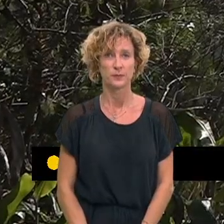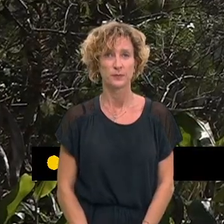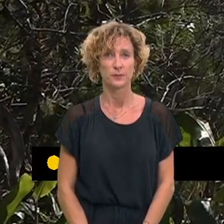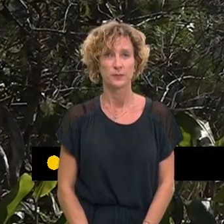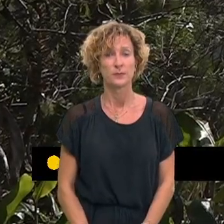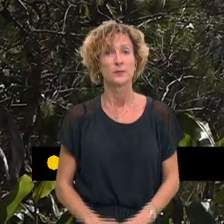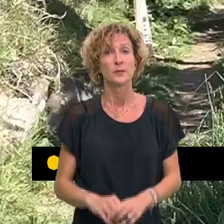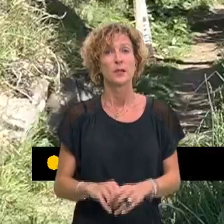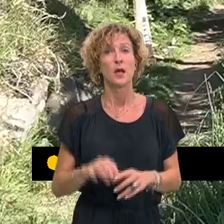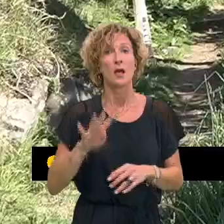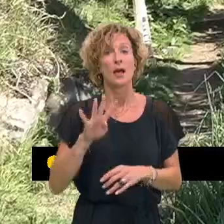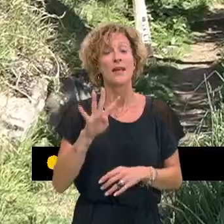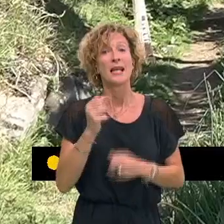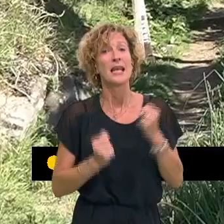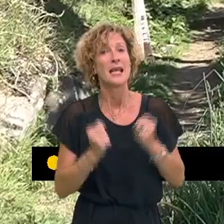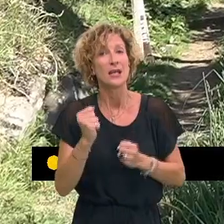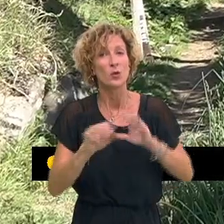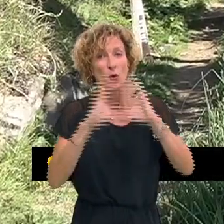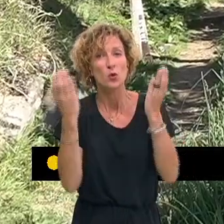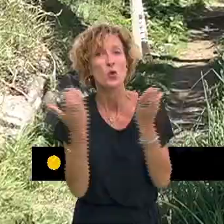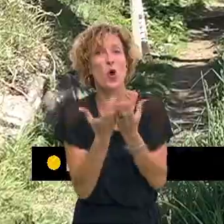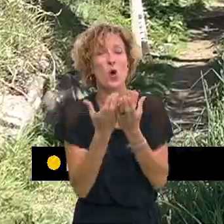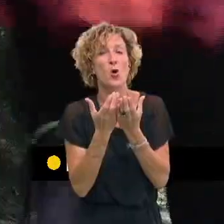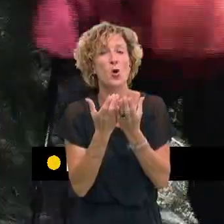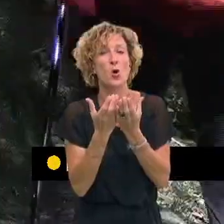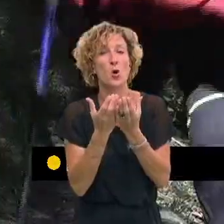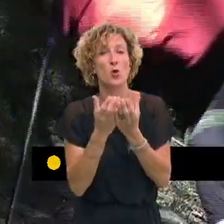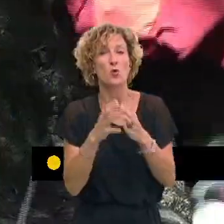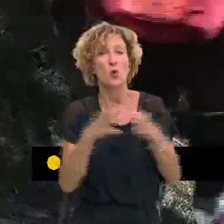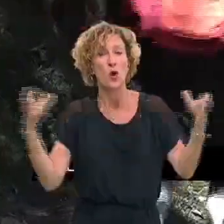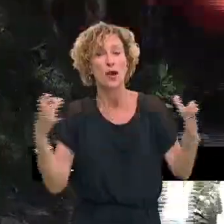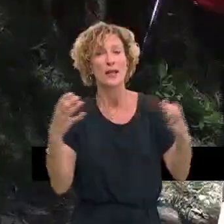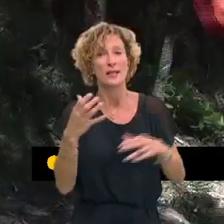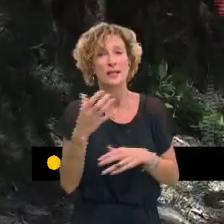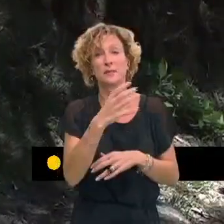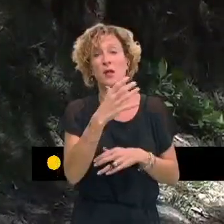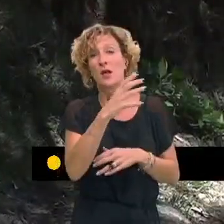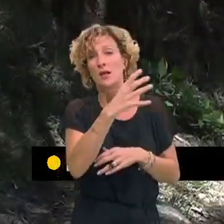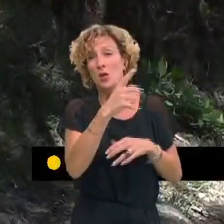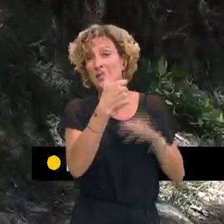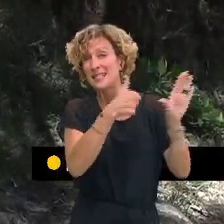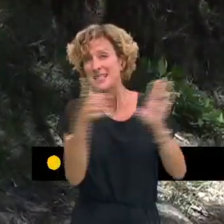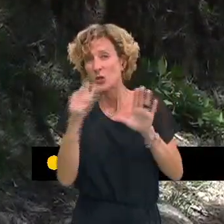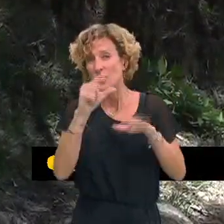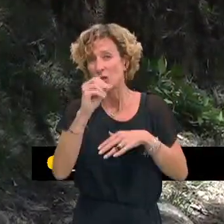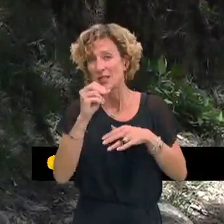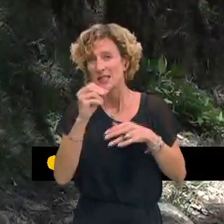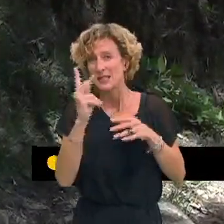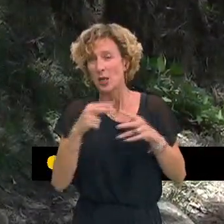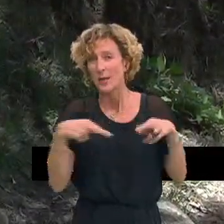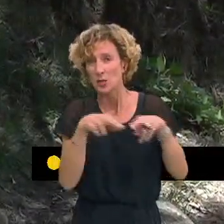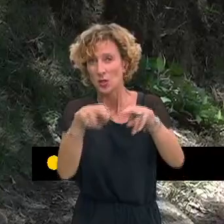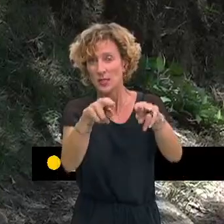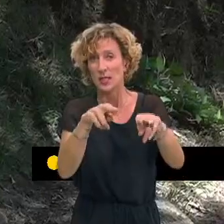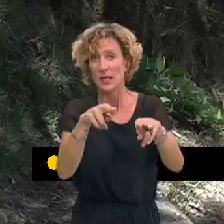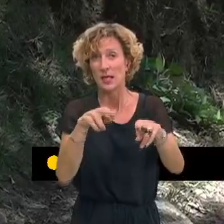Avec ces 4 courses, le Grand Raid totalise 493 km, dont 270 de sentiers. 2022 a